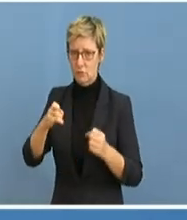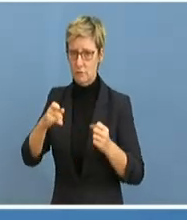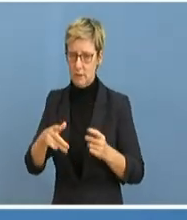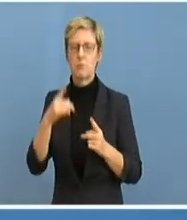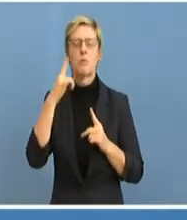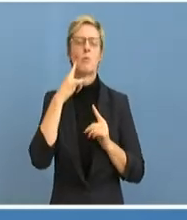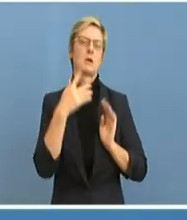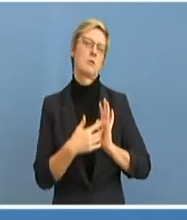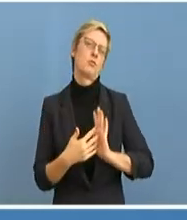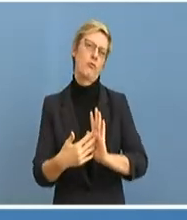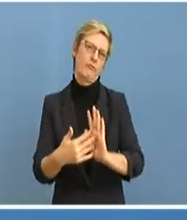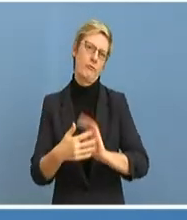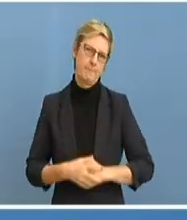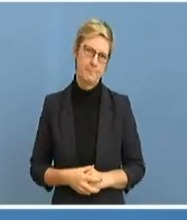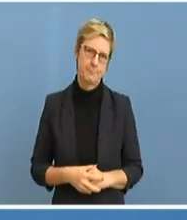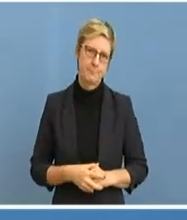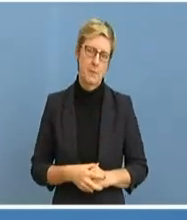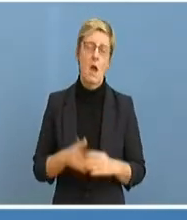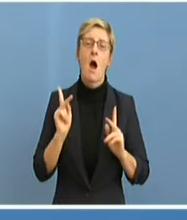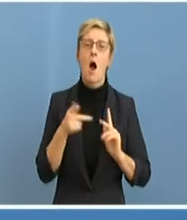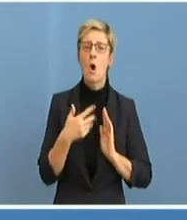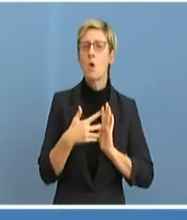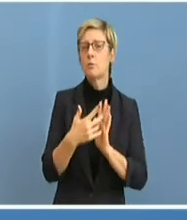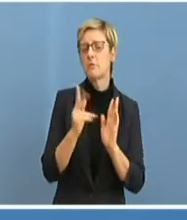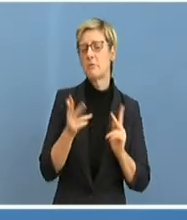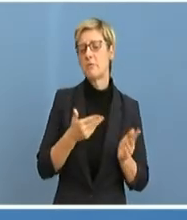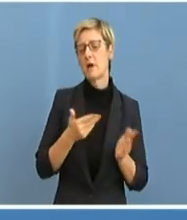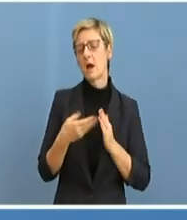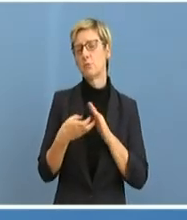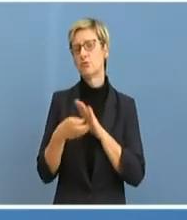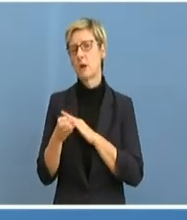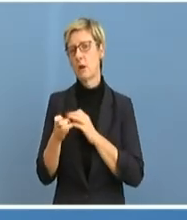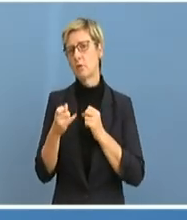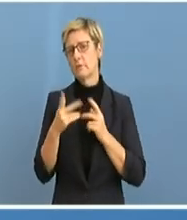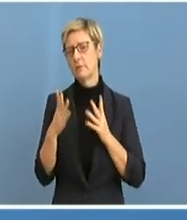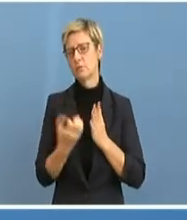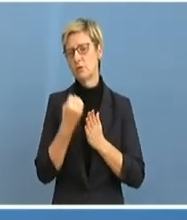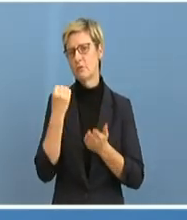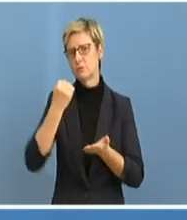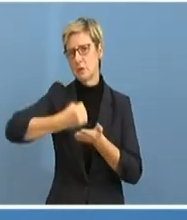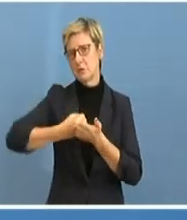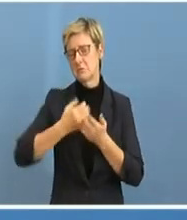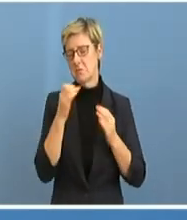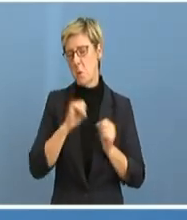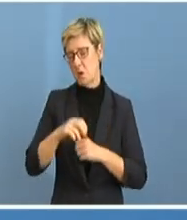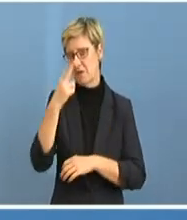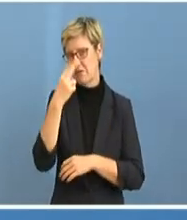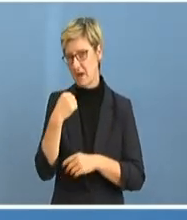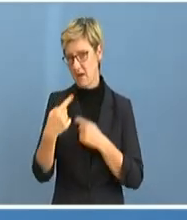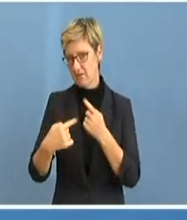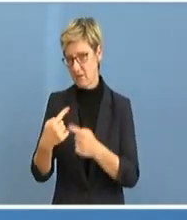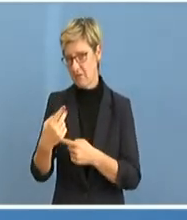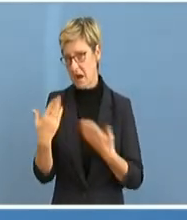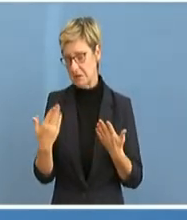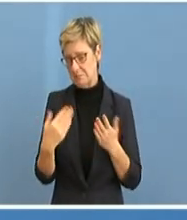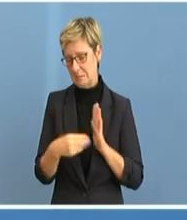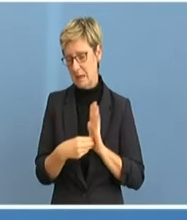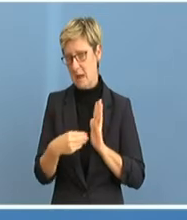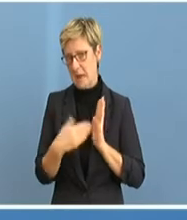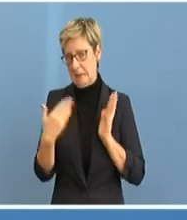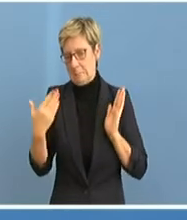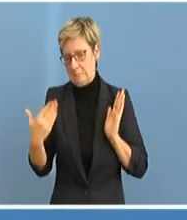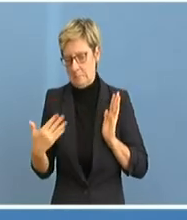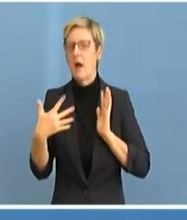ob es irgendwo auch auf unserer Seite, auf Seite der Vergabestelle des BAHIN, des Beschaffungsamtes, zu Fehlern im Verfahren gekommen ist. Aber ich kann